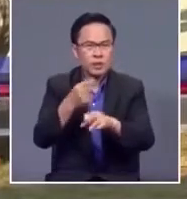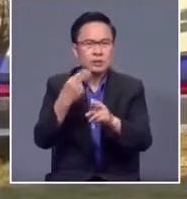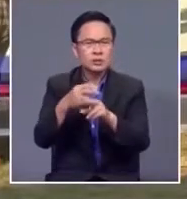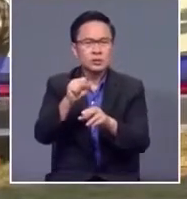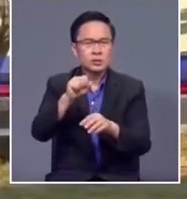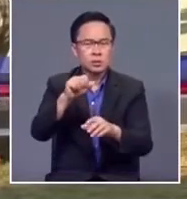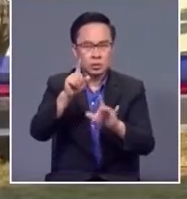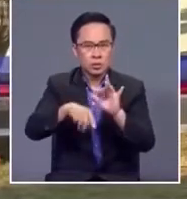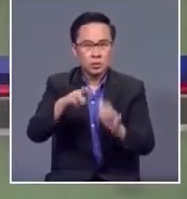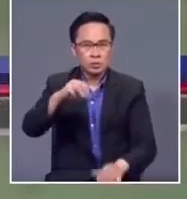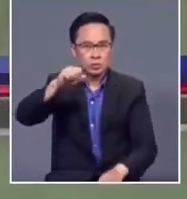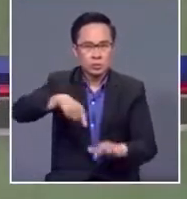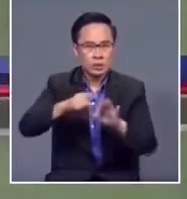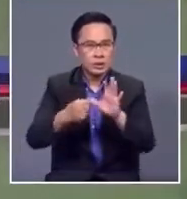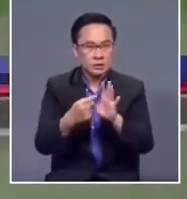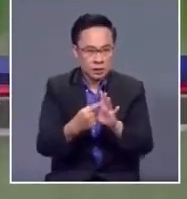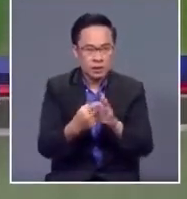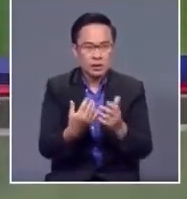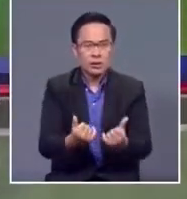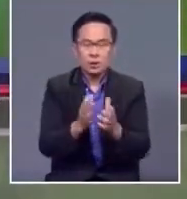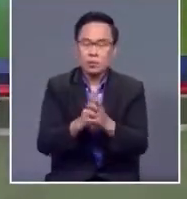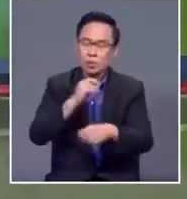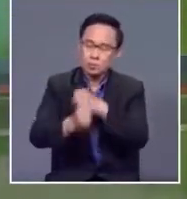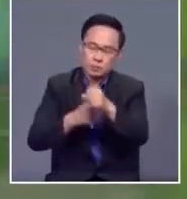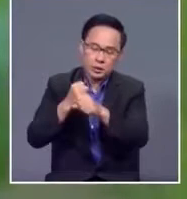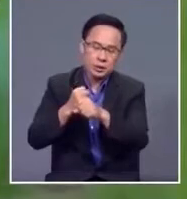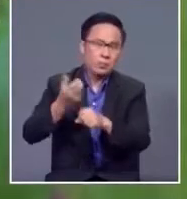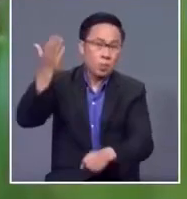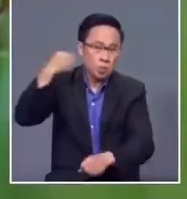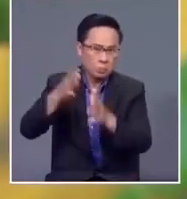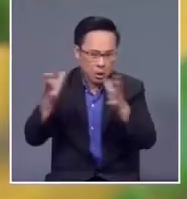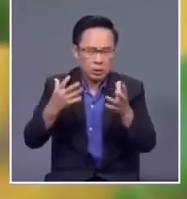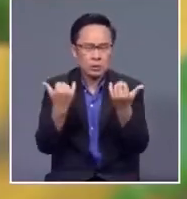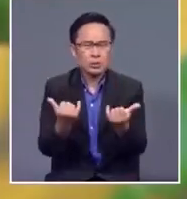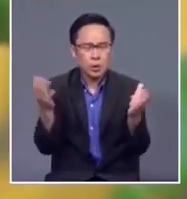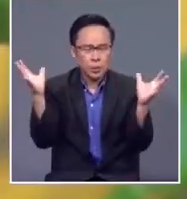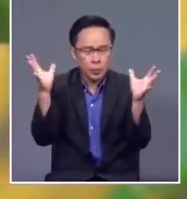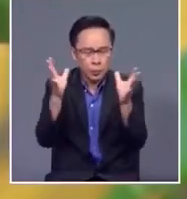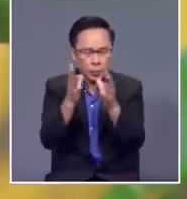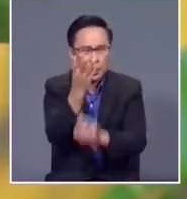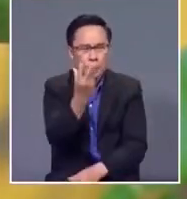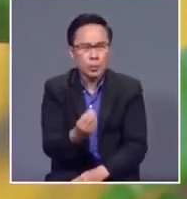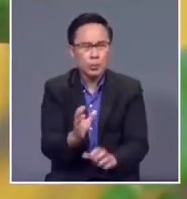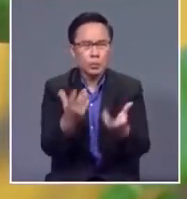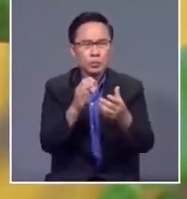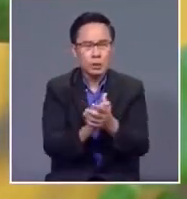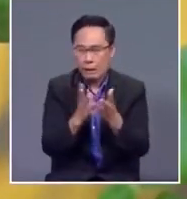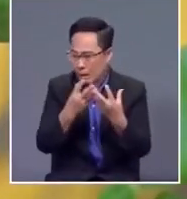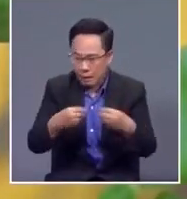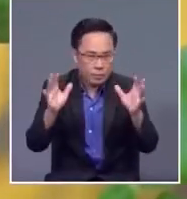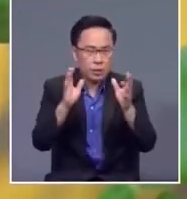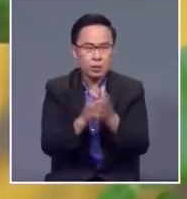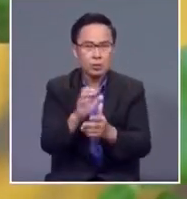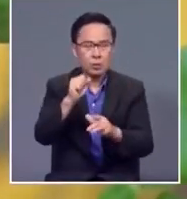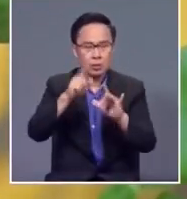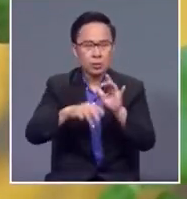านะครับแต่ว่าพอผ่านมาสักระยะหนึ่งเนี่ยนะครับก็ปรากฏว่าได้มีการสูญหายไปบ้างนะ